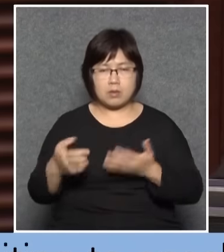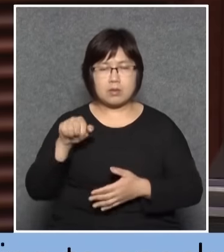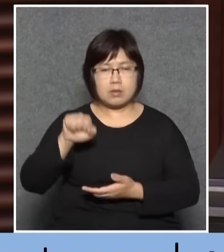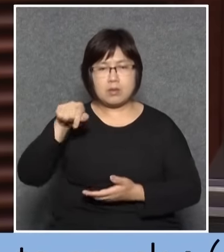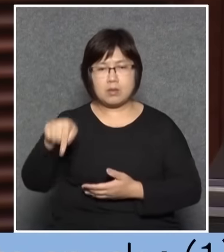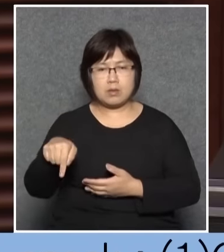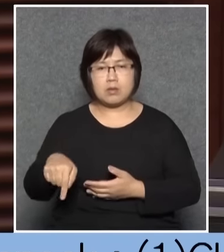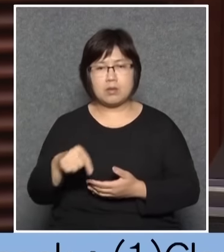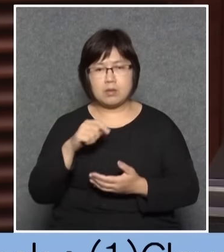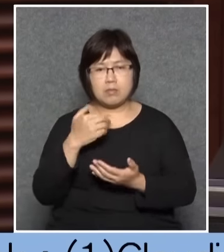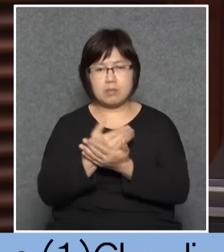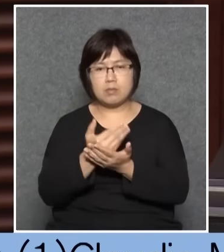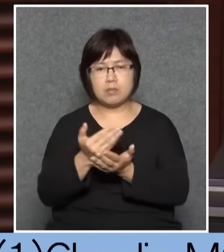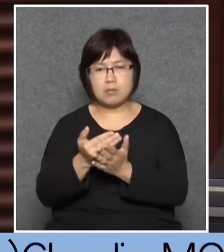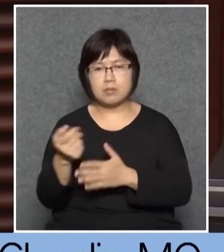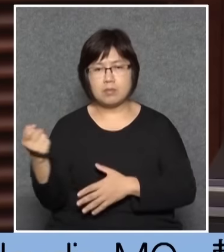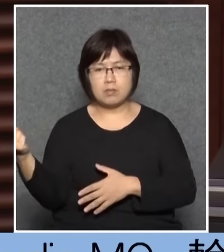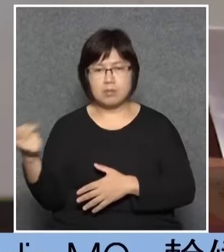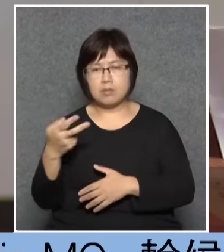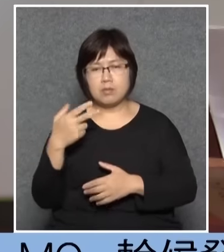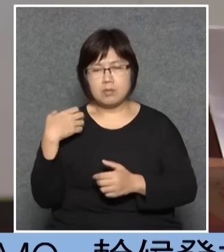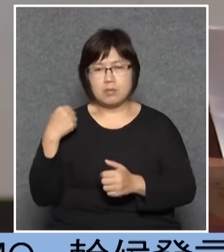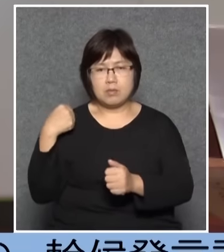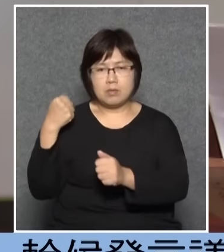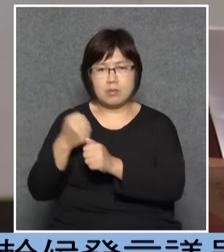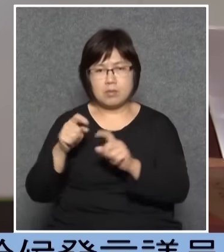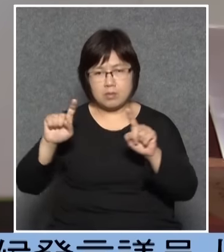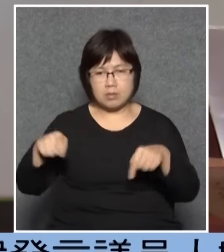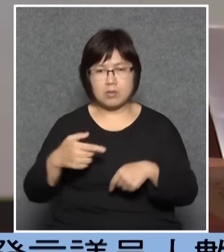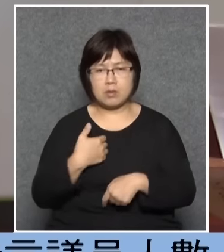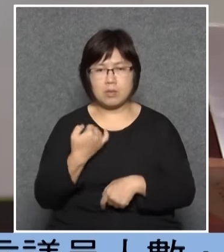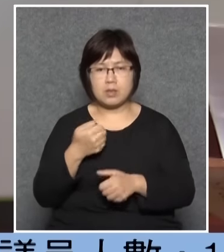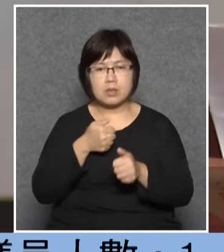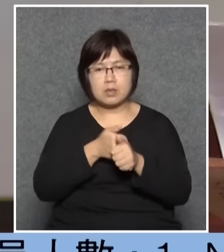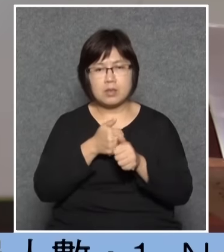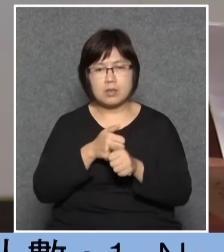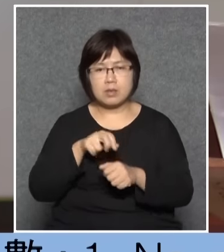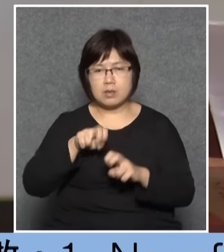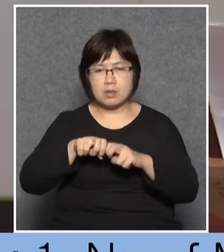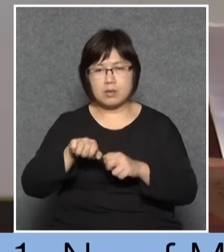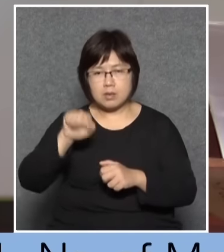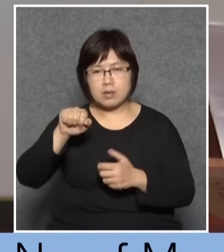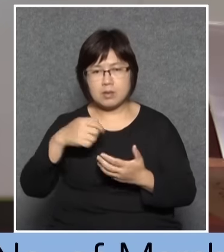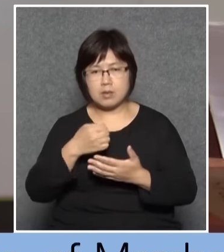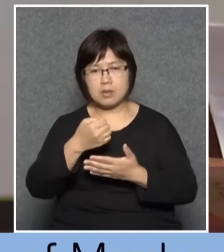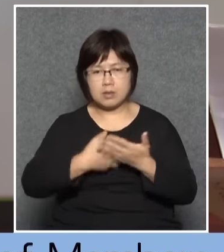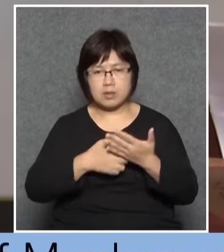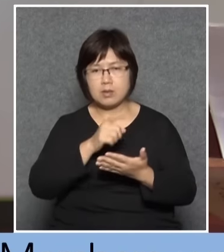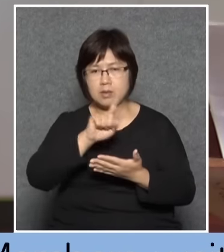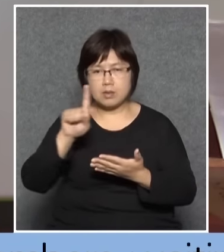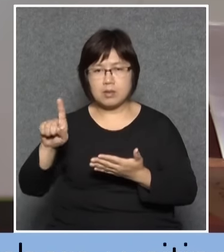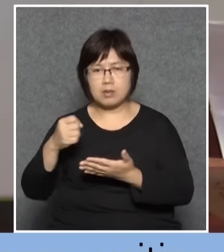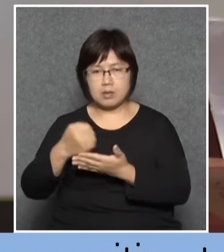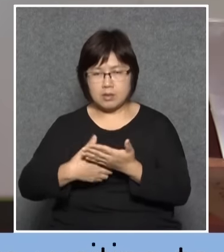令下的任何進一步的授權括弧，不論是否根據該手令的條款或本條例的任何條文